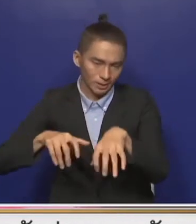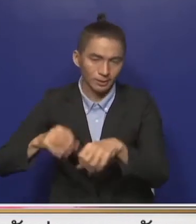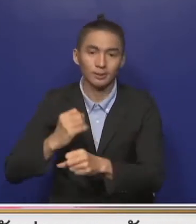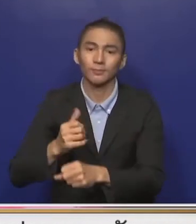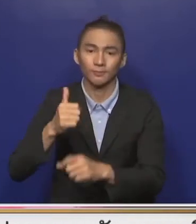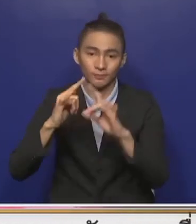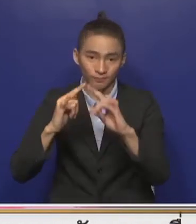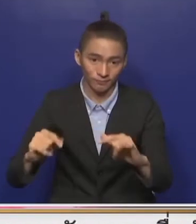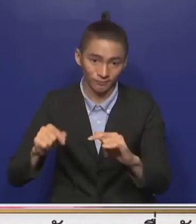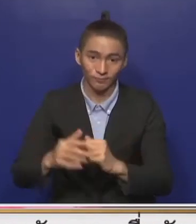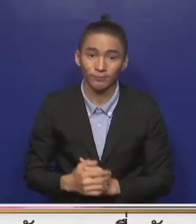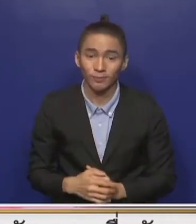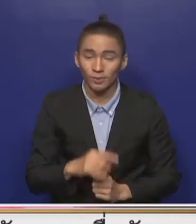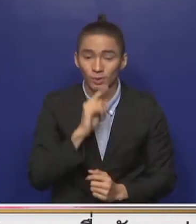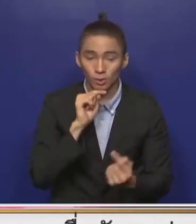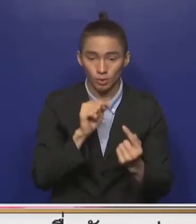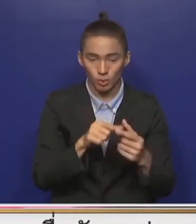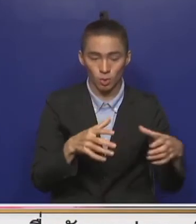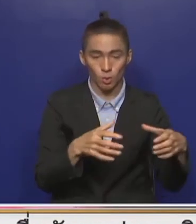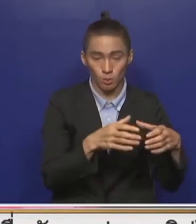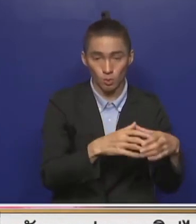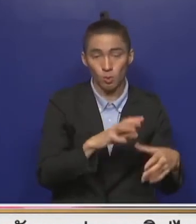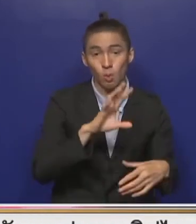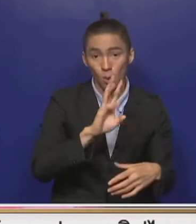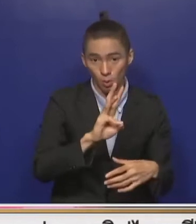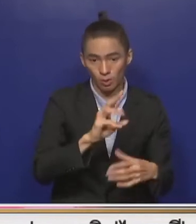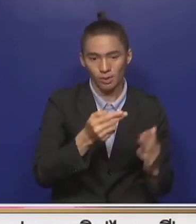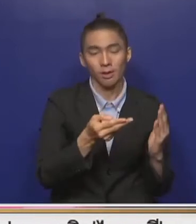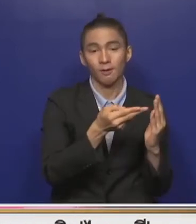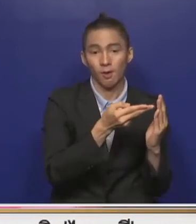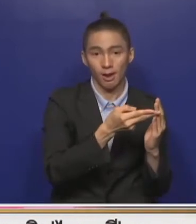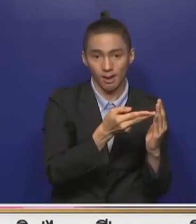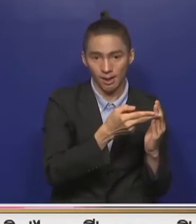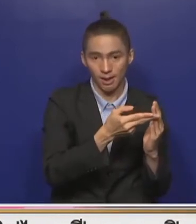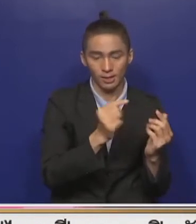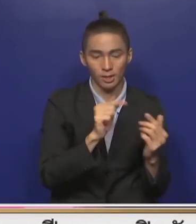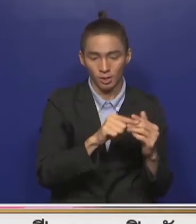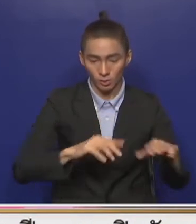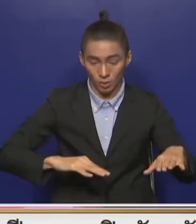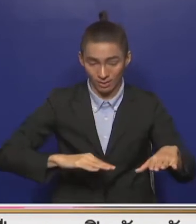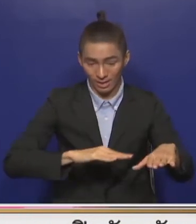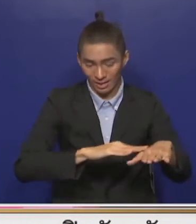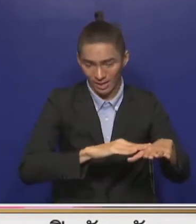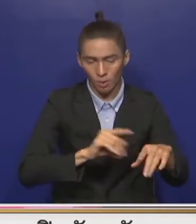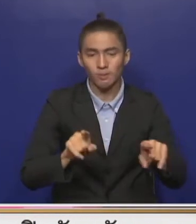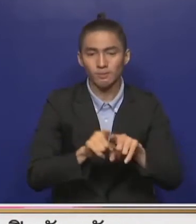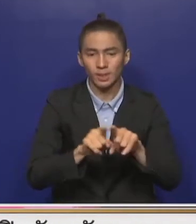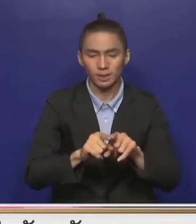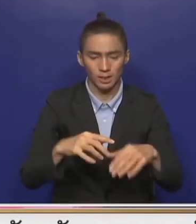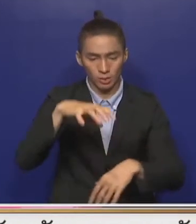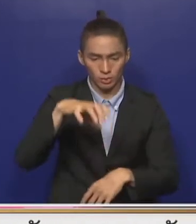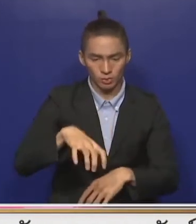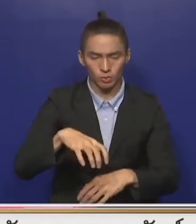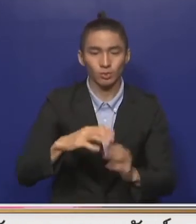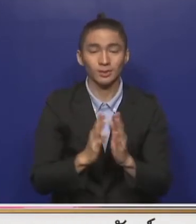ในหมู่บ้านดาวเรืองหมู่ 6ตำบลโพนสว่างอำเภอเมืองจังหวัดหนองคายบริเวณทางเข้ายาภาณสถานระยะทางประมาณ 800เมตร